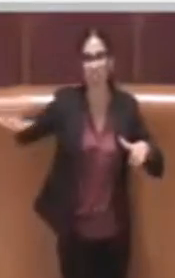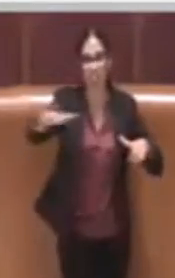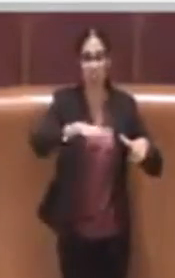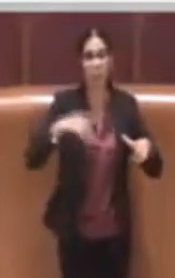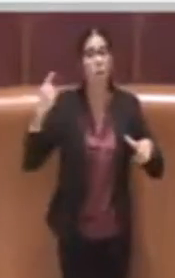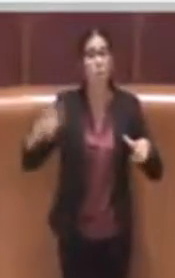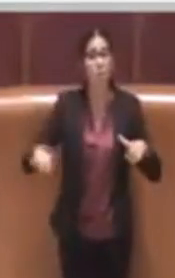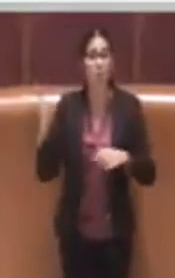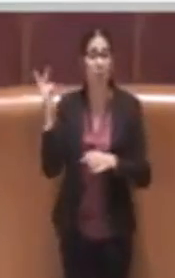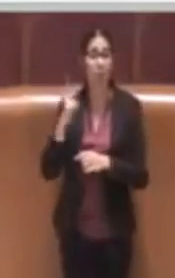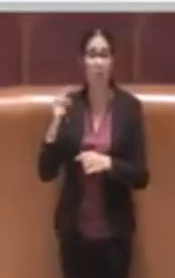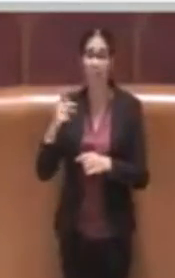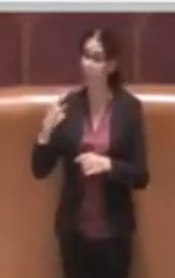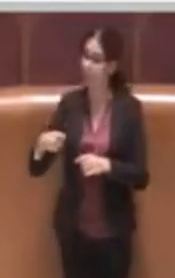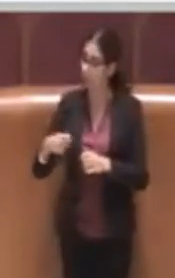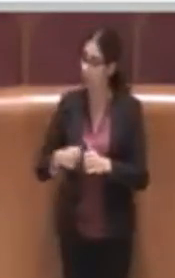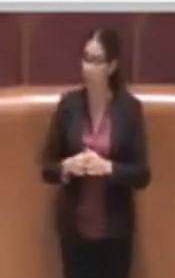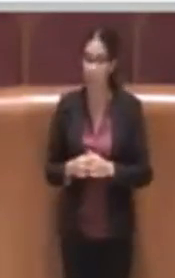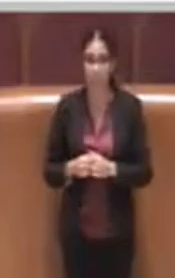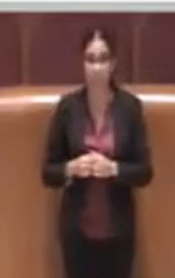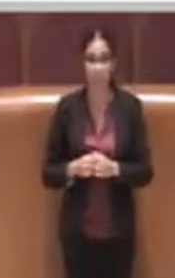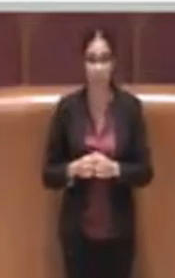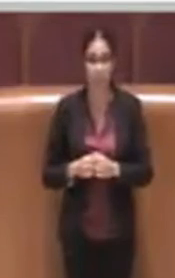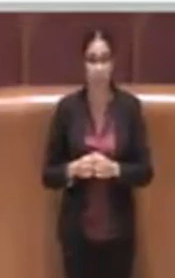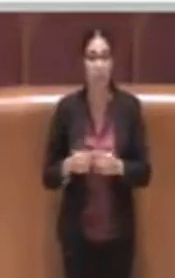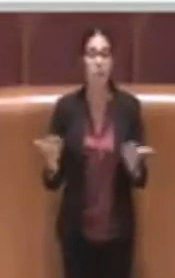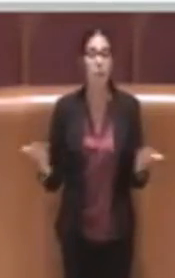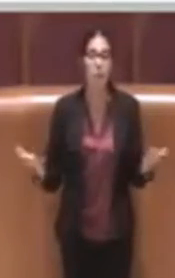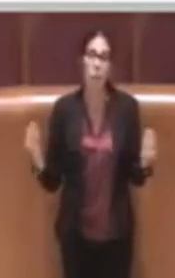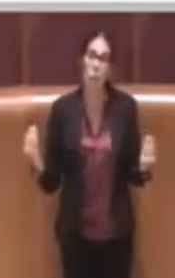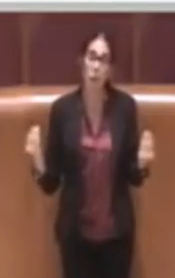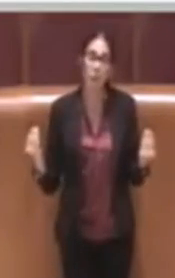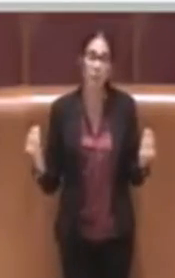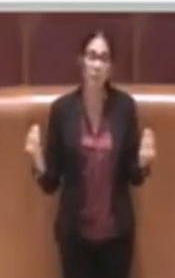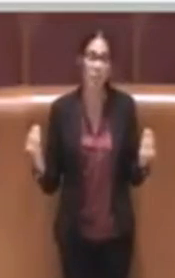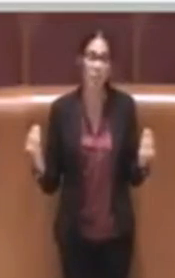verità, Presidente. Quindi, a questo punto,